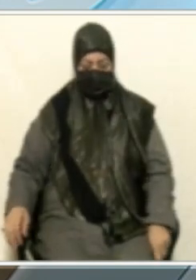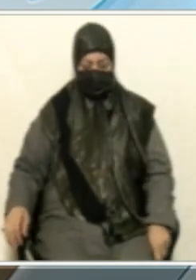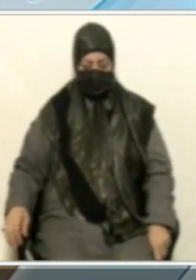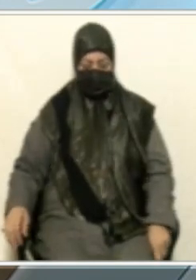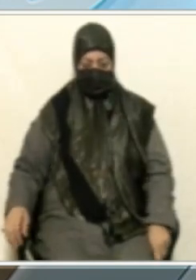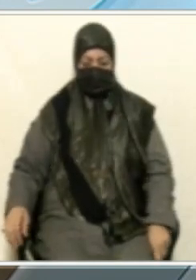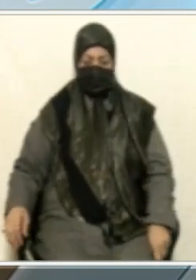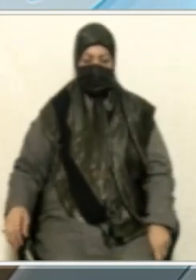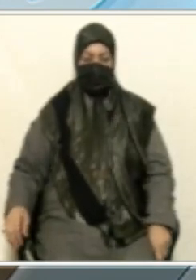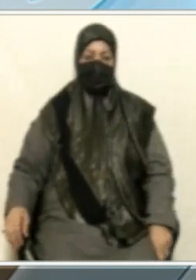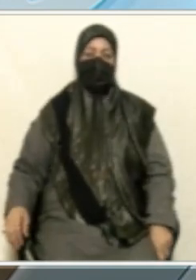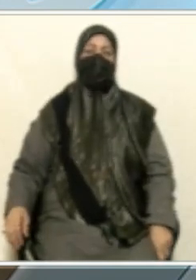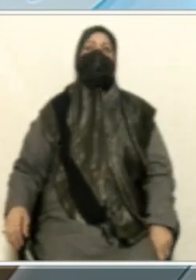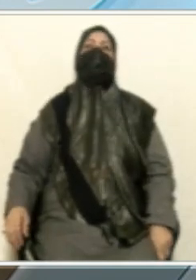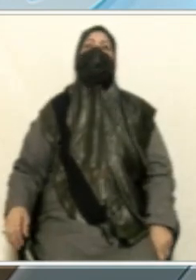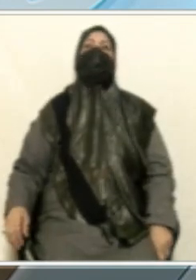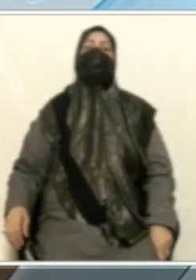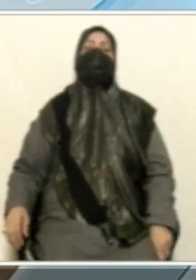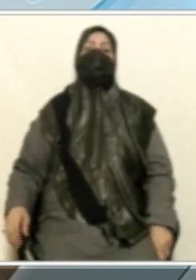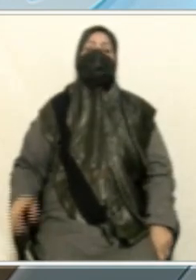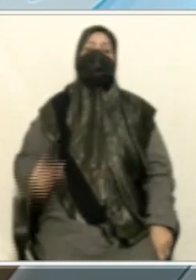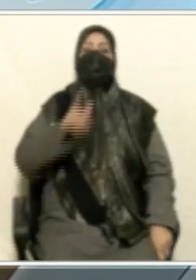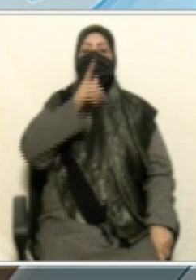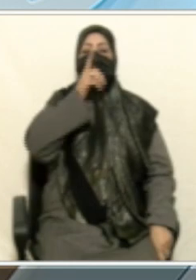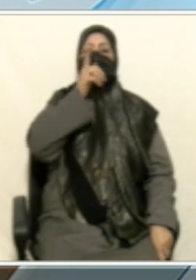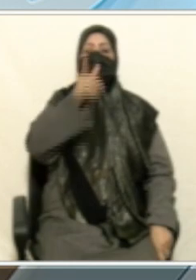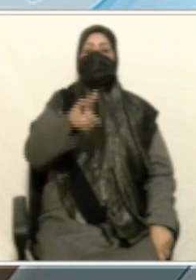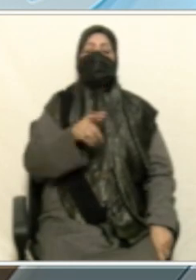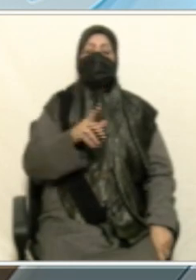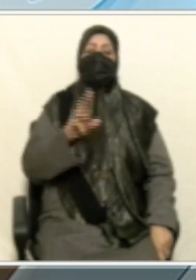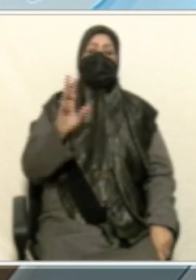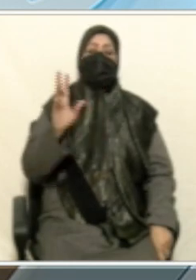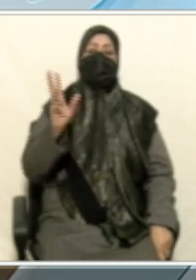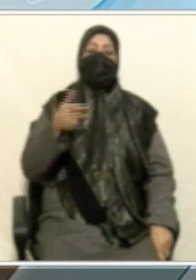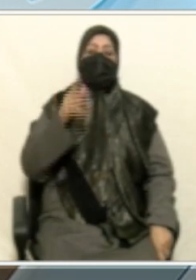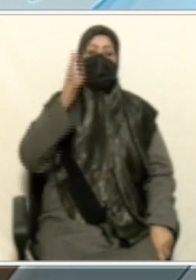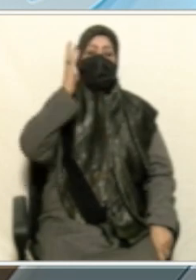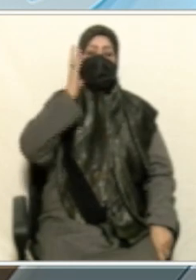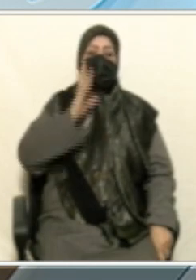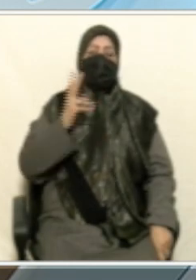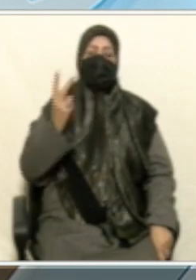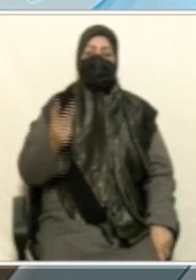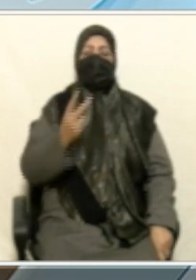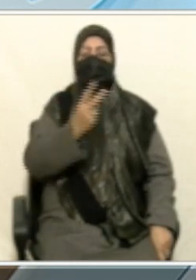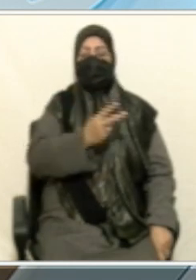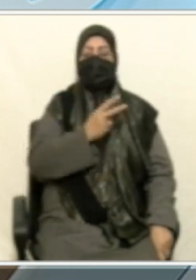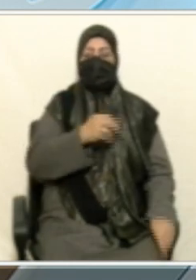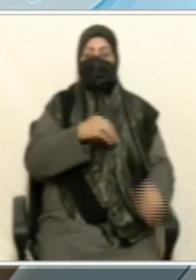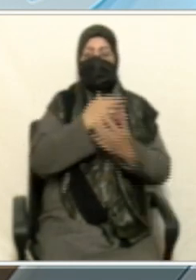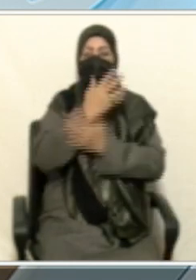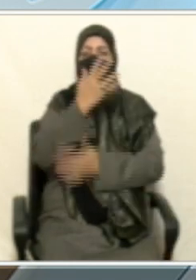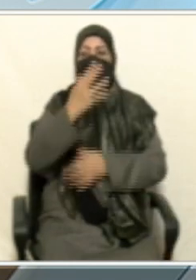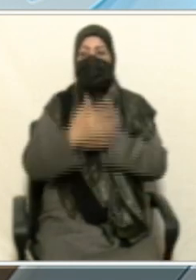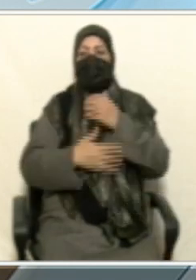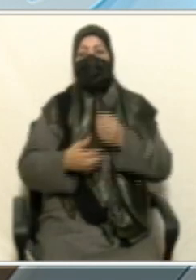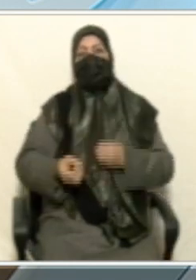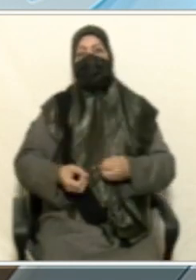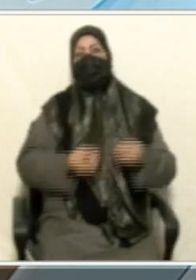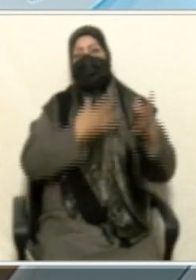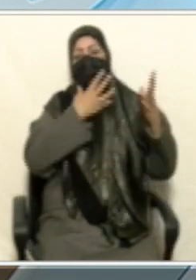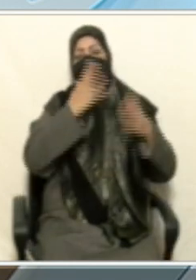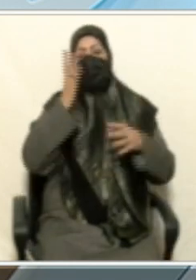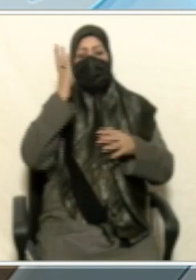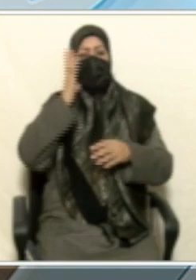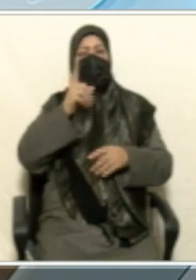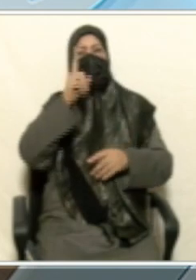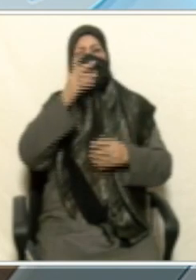يقول بأنني كنت أصلي ركعتين عندما أتوضأ، بعد الوضوء أصلي ركعتين، فقال